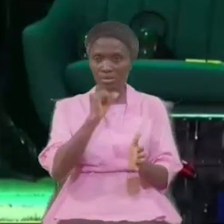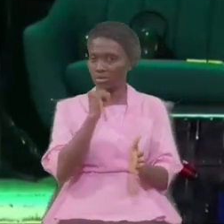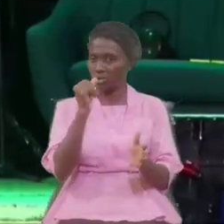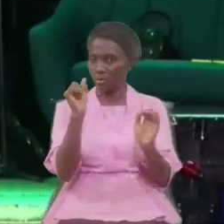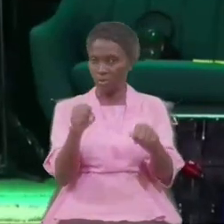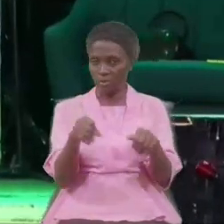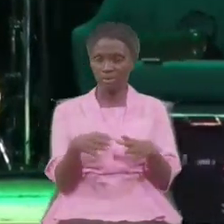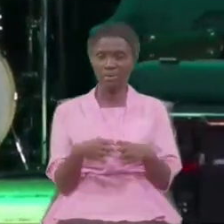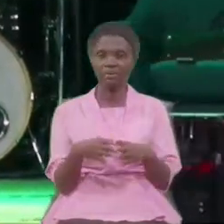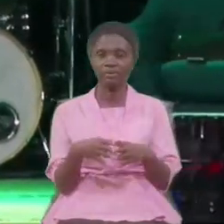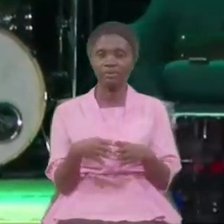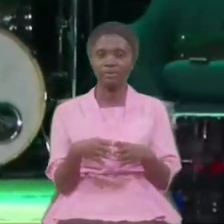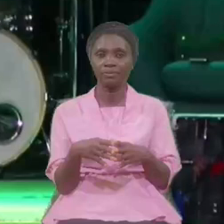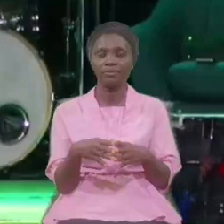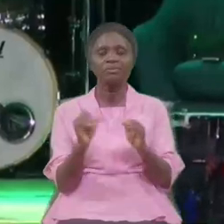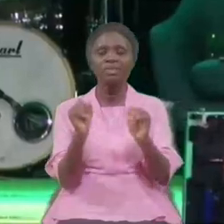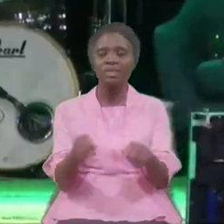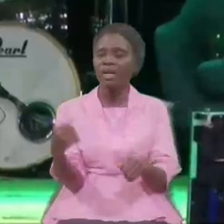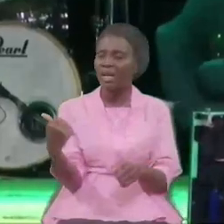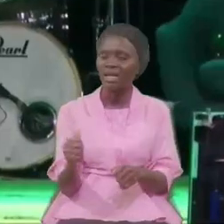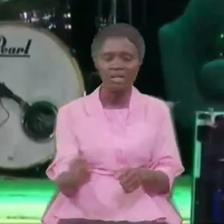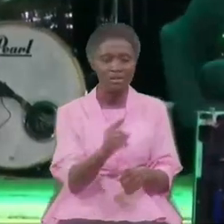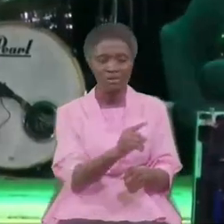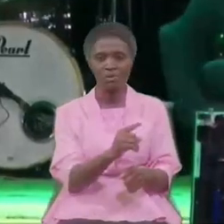cela est impossible.